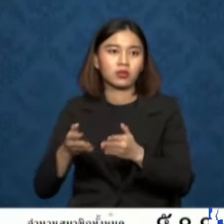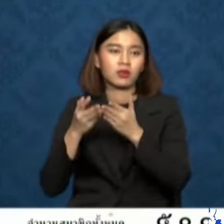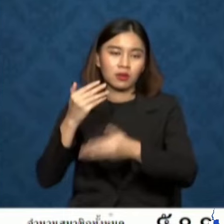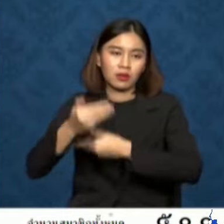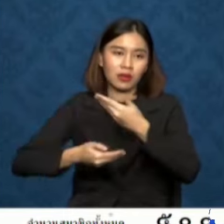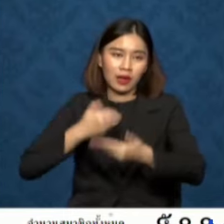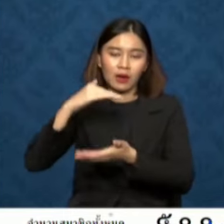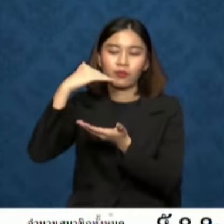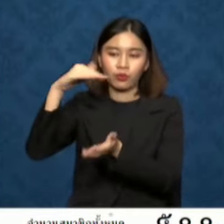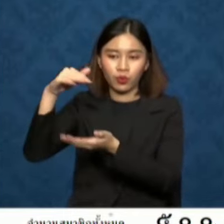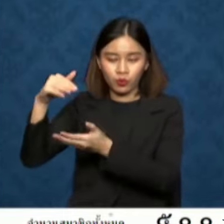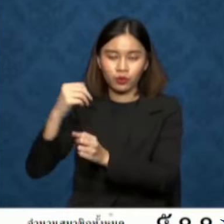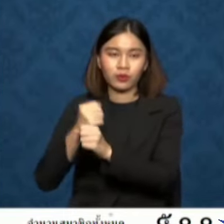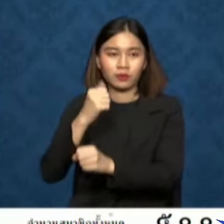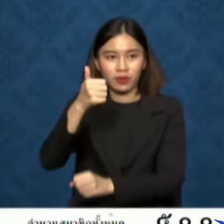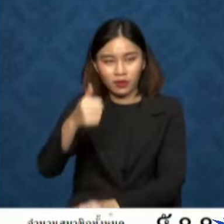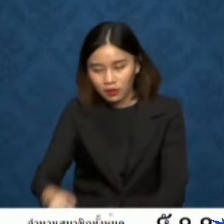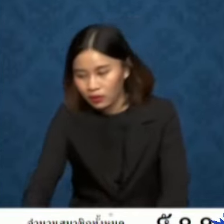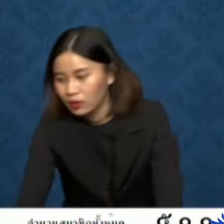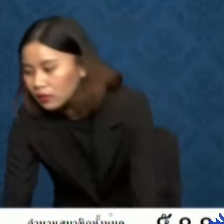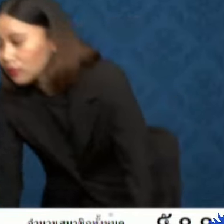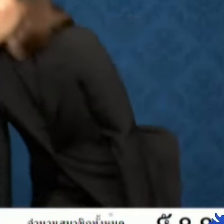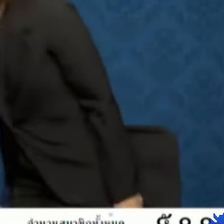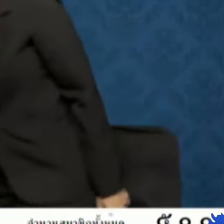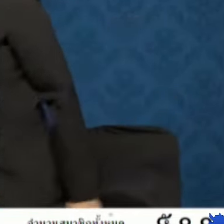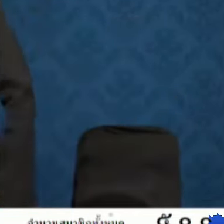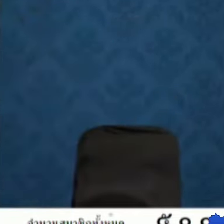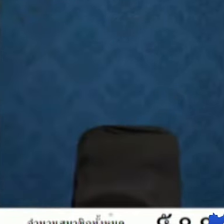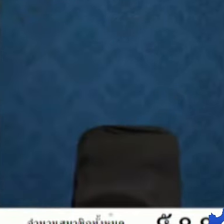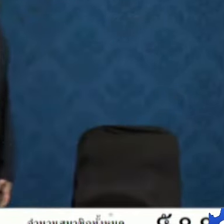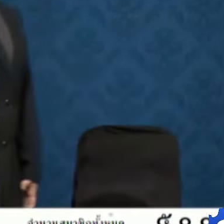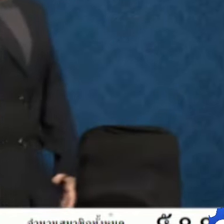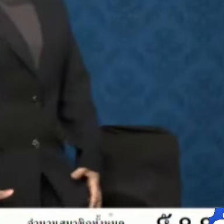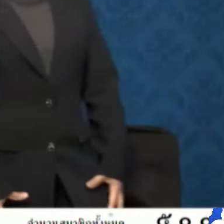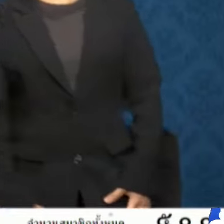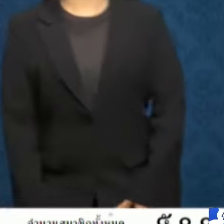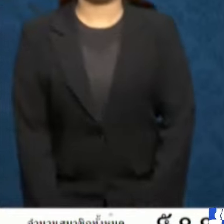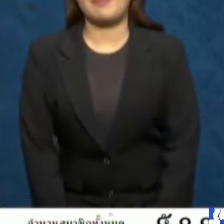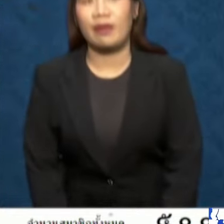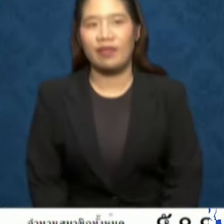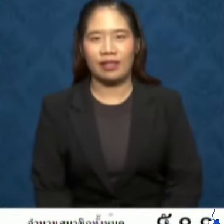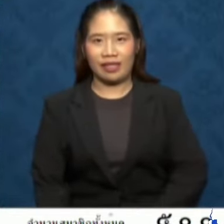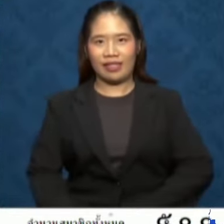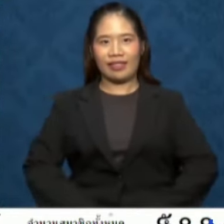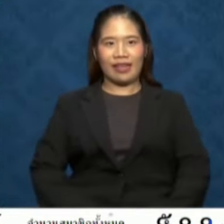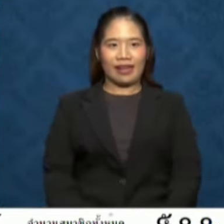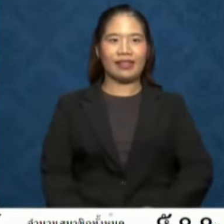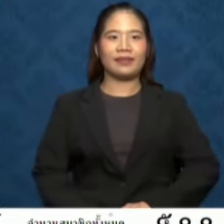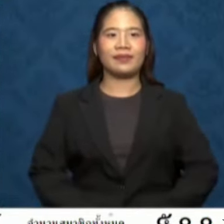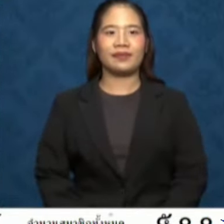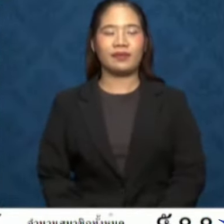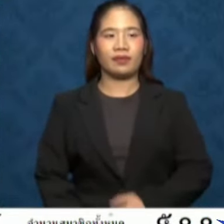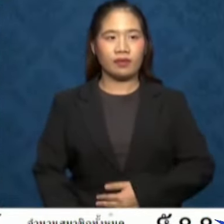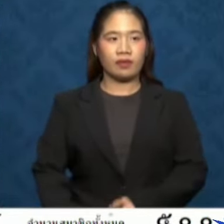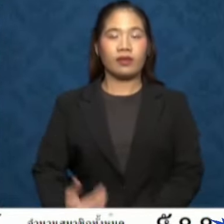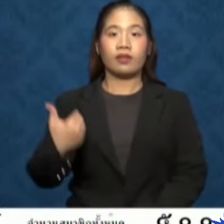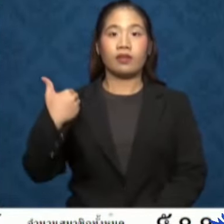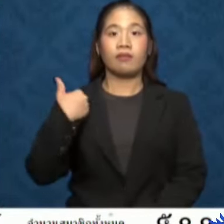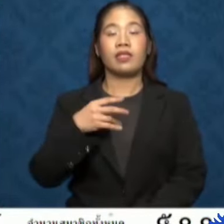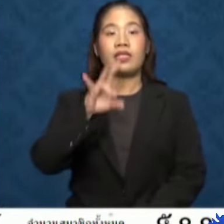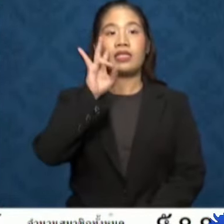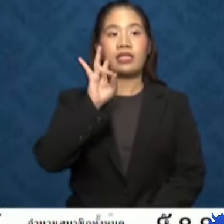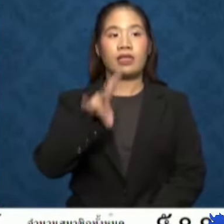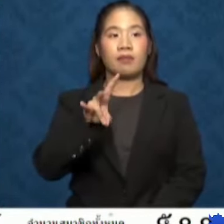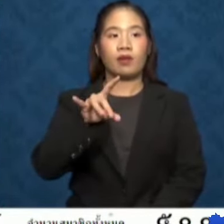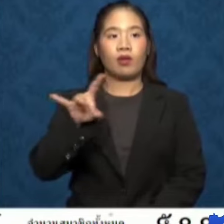ขายต่อส่งออกก็ได้กองทัพเรือเขาขนาดยอมแล้วว่าเงินผูกพันก้อนแลกจาก 1,700ล้าน